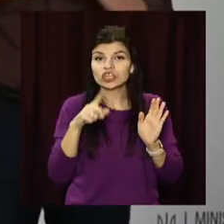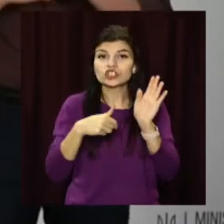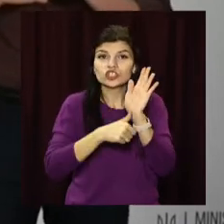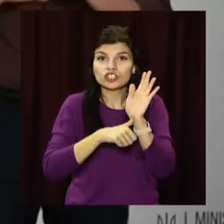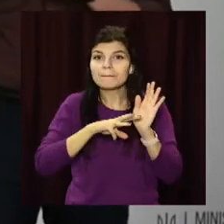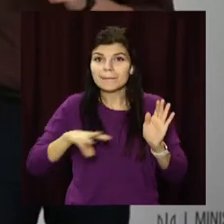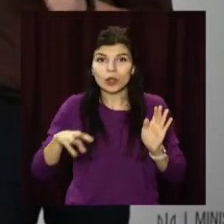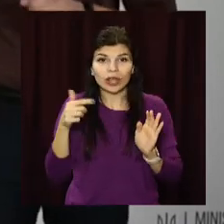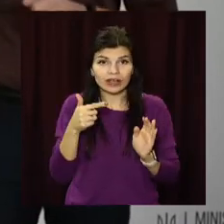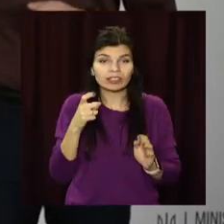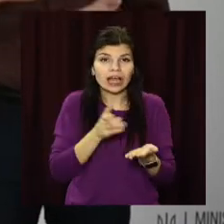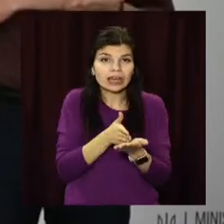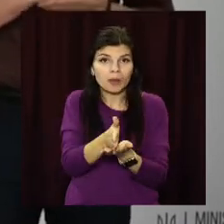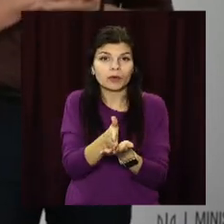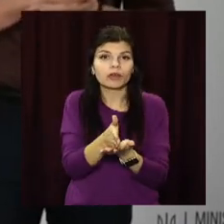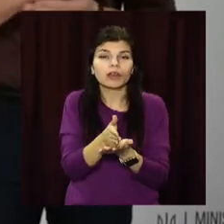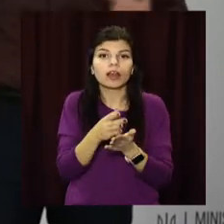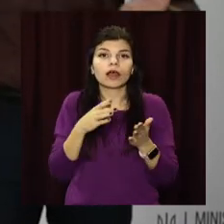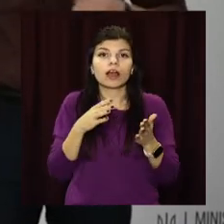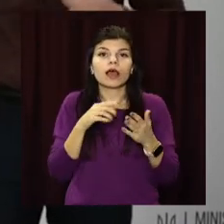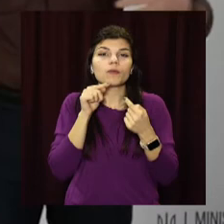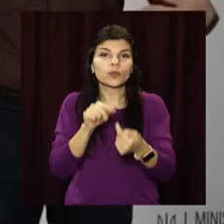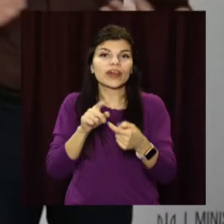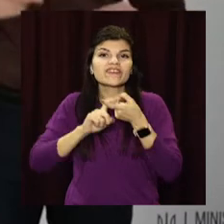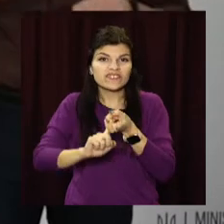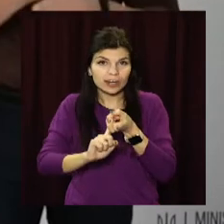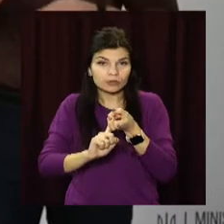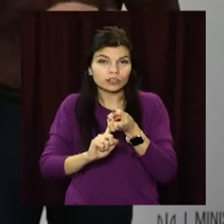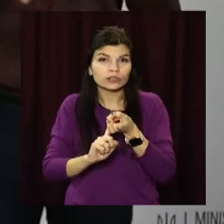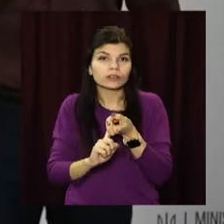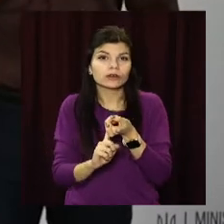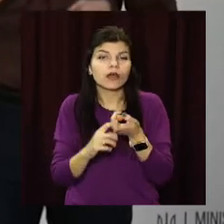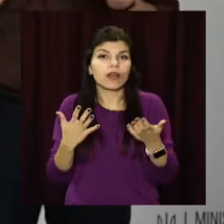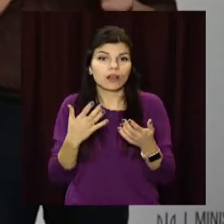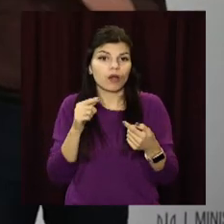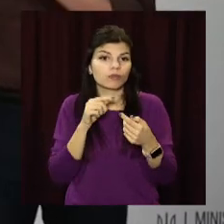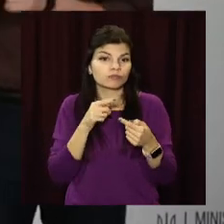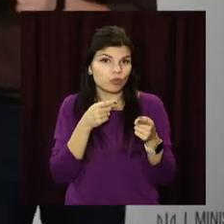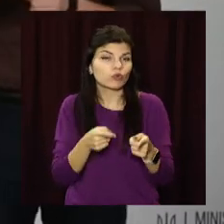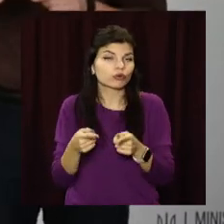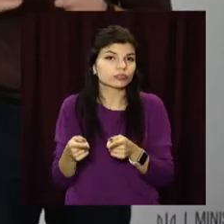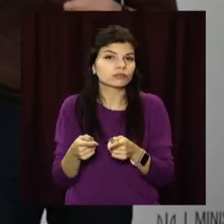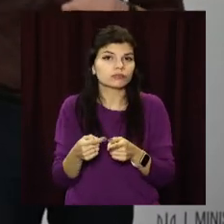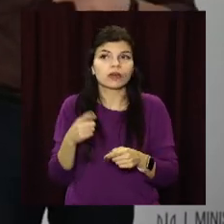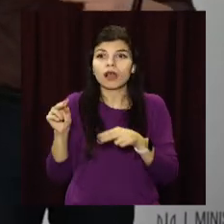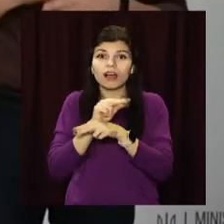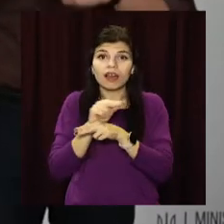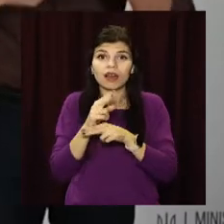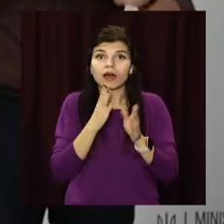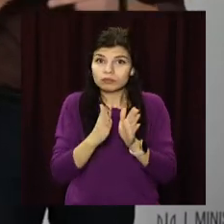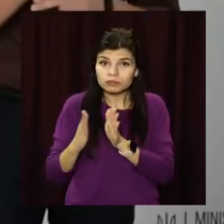163,6 мільйони гривень за напрямком антиретровірусна терапія, чим поставлено під загрозу безперервність